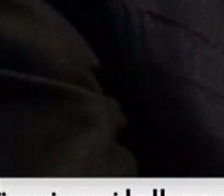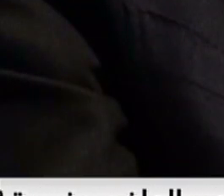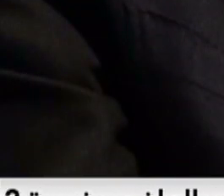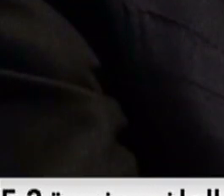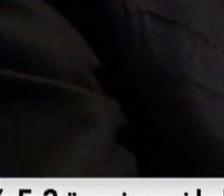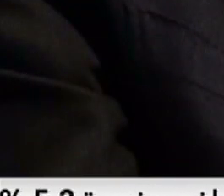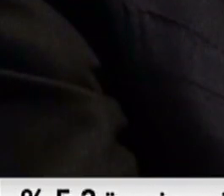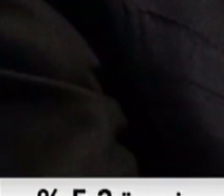un